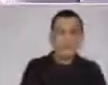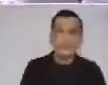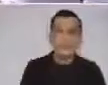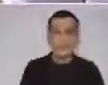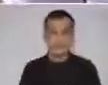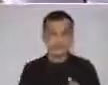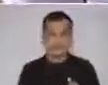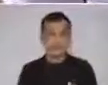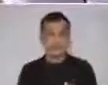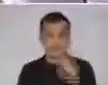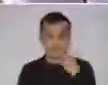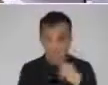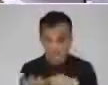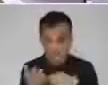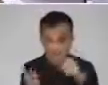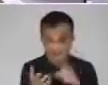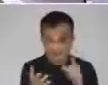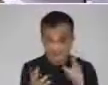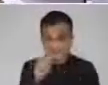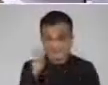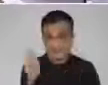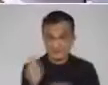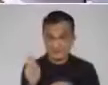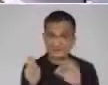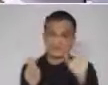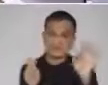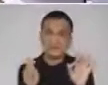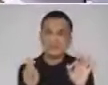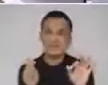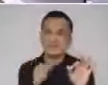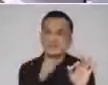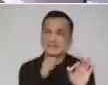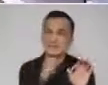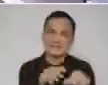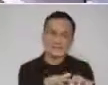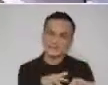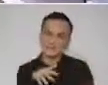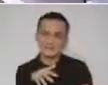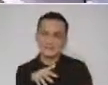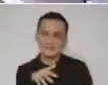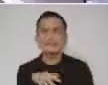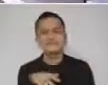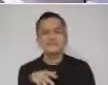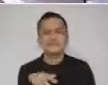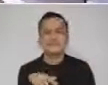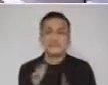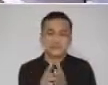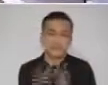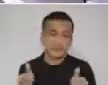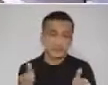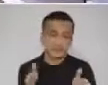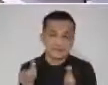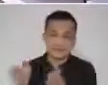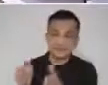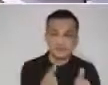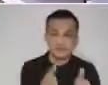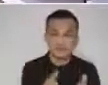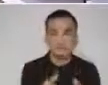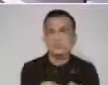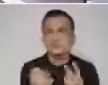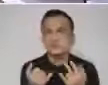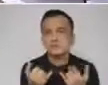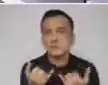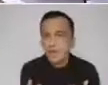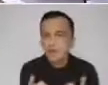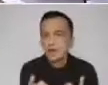Edsa, Kalakhang sa buong Edsa, no? Ka buong Edsa. Dito po, sa may gitpato yan, sa may Cubao, yung pinaka-tail end doon trapiko